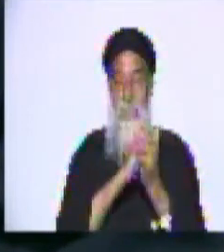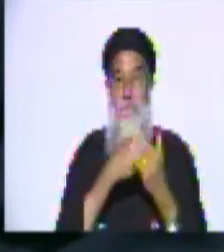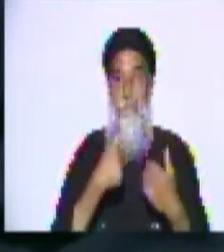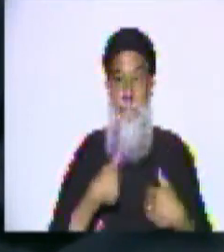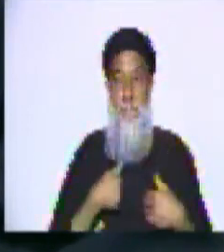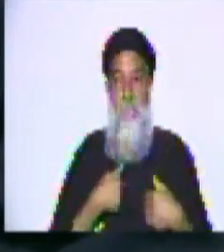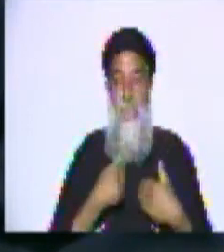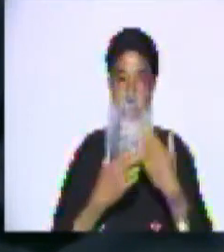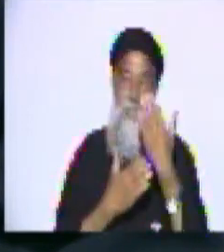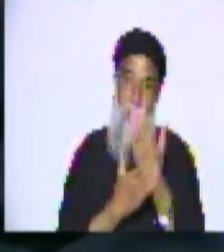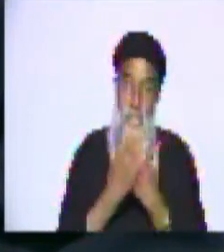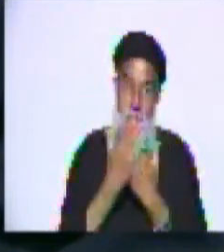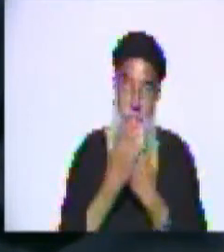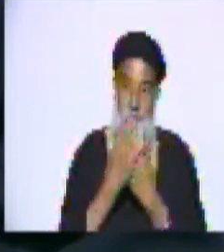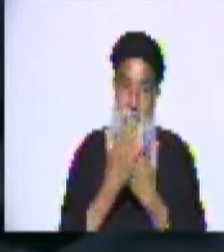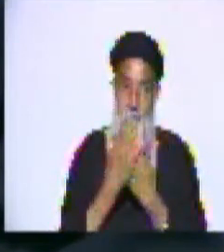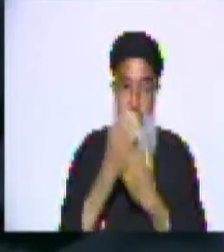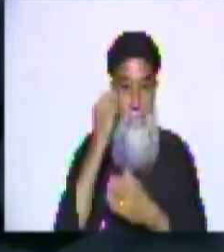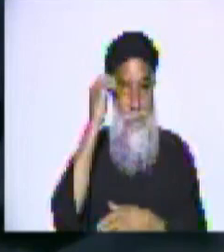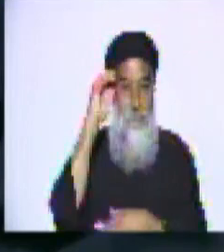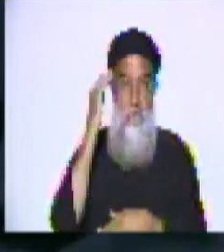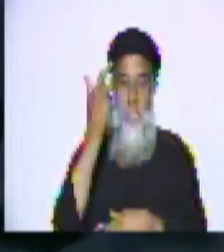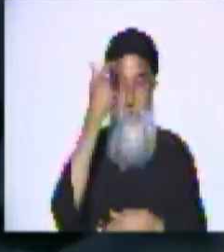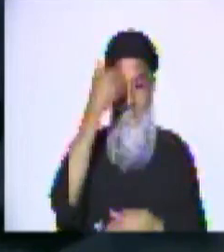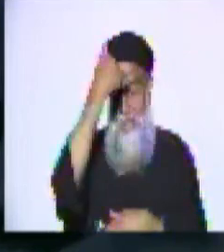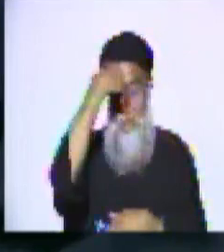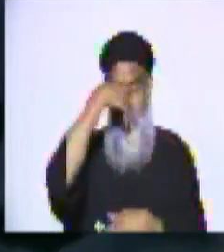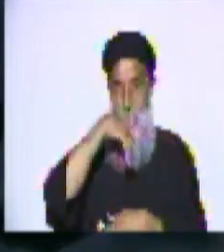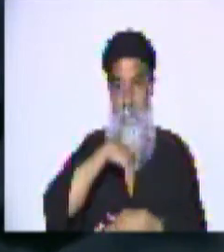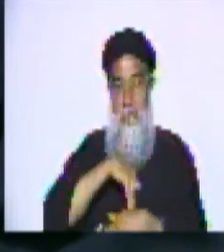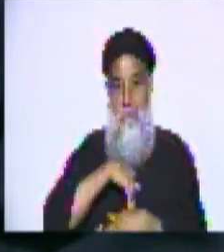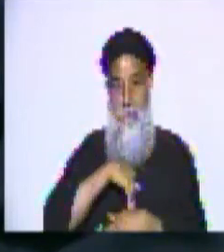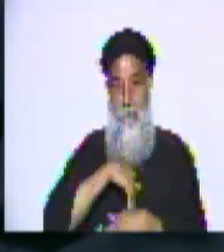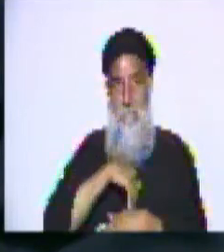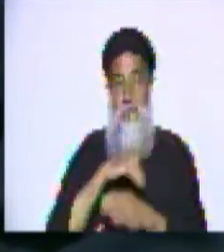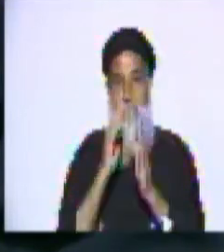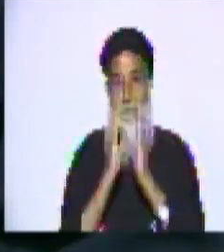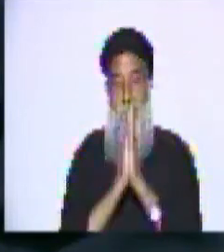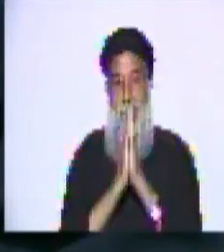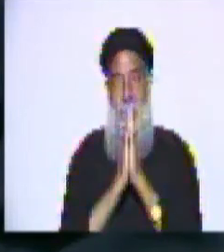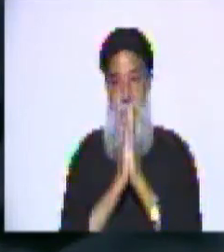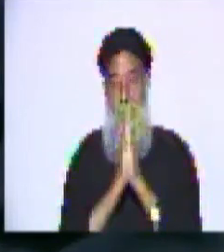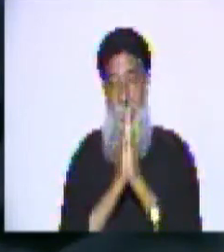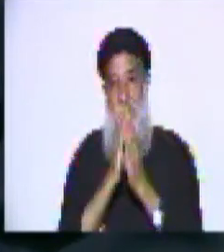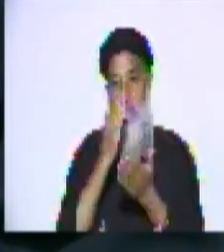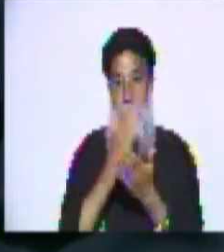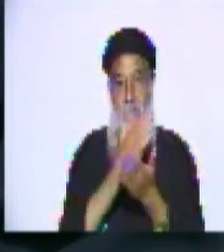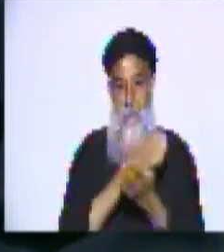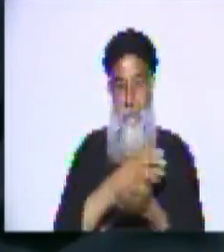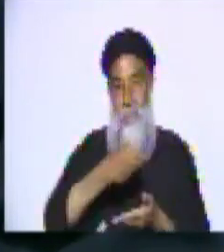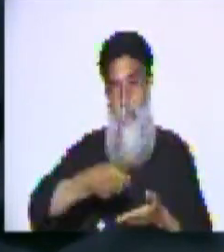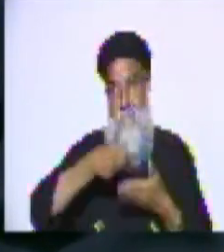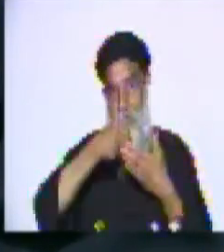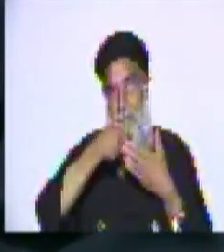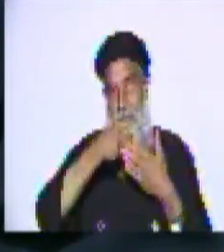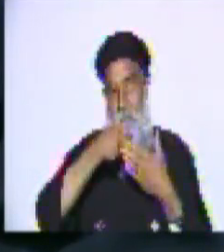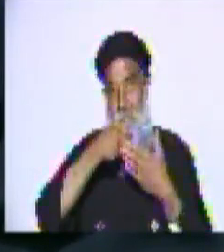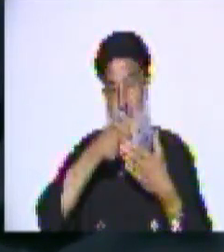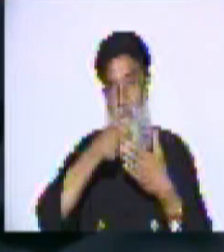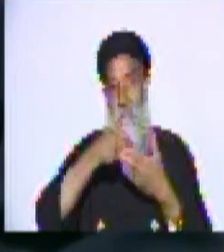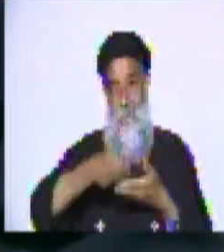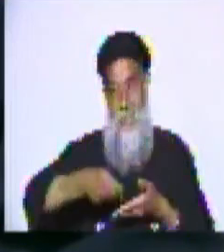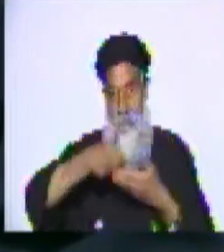معنى جدده وازاي نقول حل فينا؟ كمان في الصلوة اللي هي قبل التناول بيقول